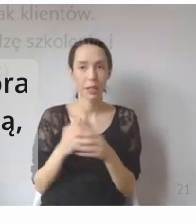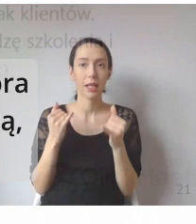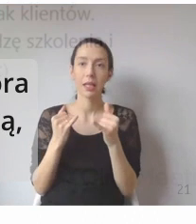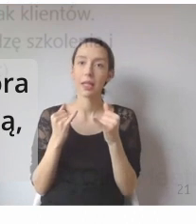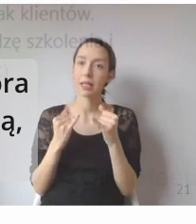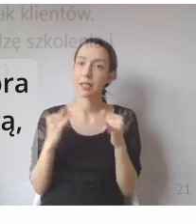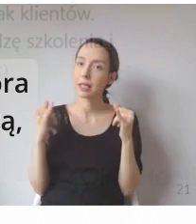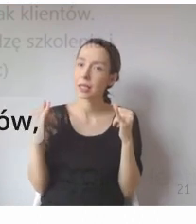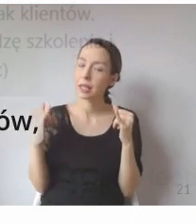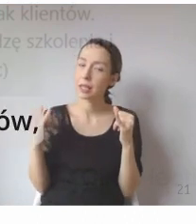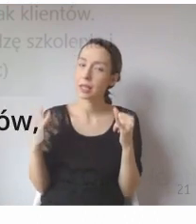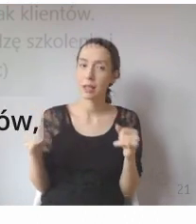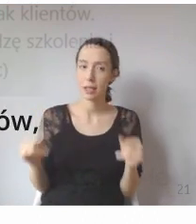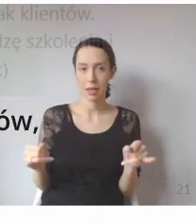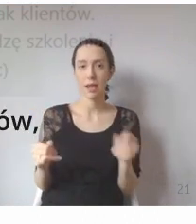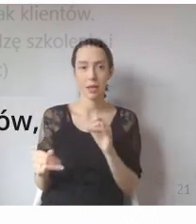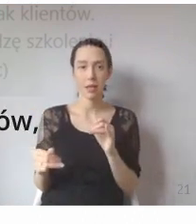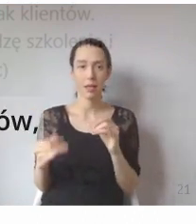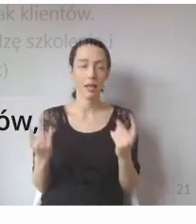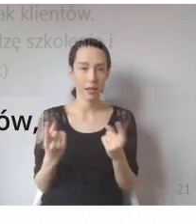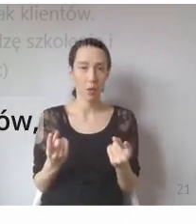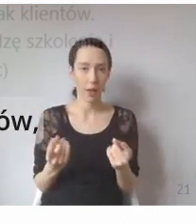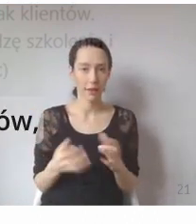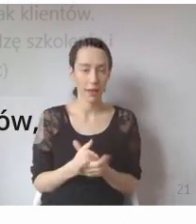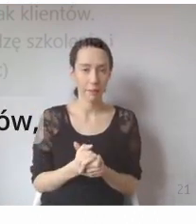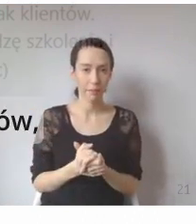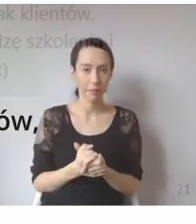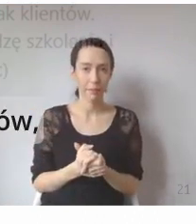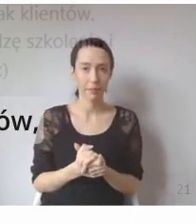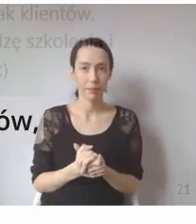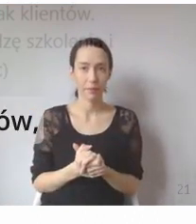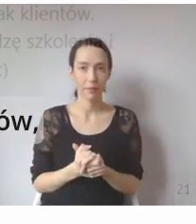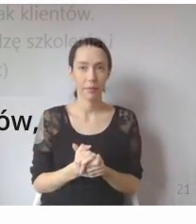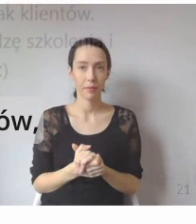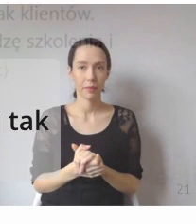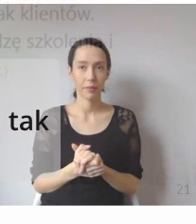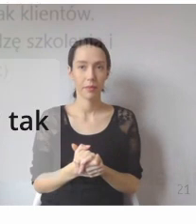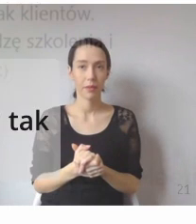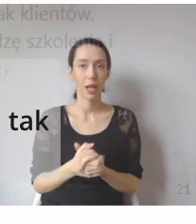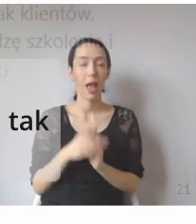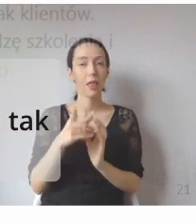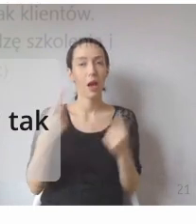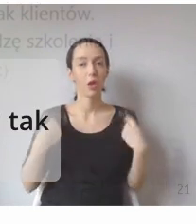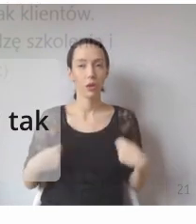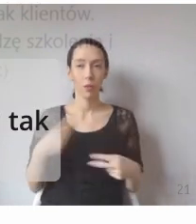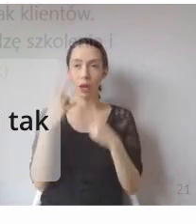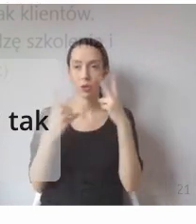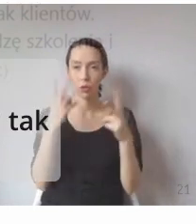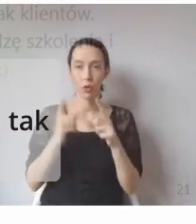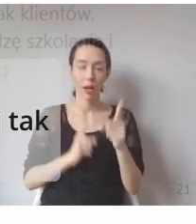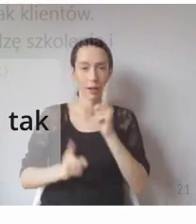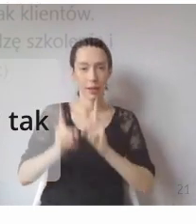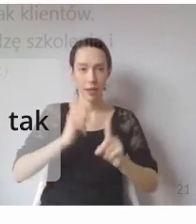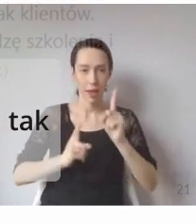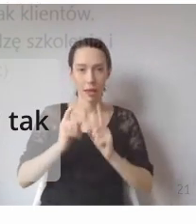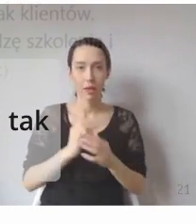typ odbiorcy. Ona już tutaj odwołuje się do swoich potencjalnych klientów. Więc ona napisała, że wierzy, że każda